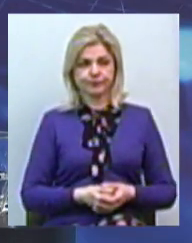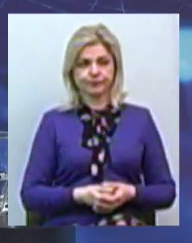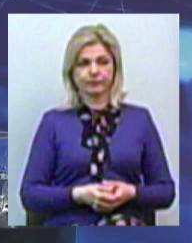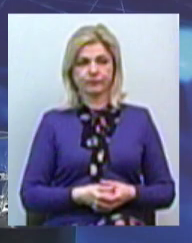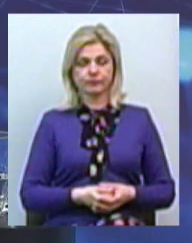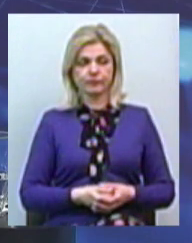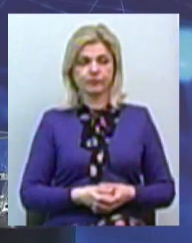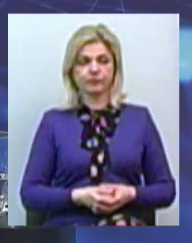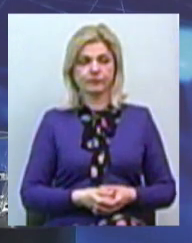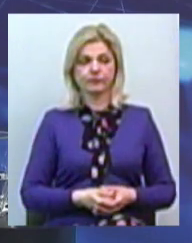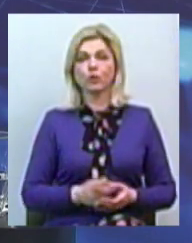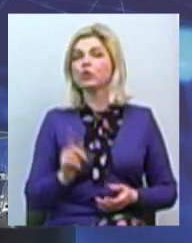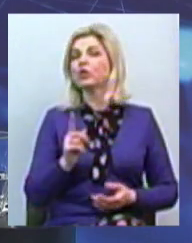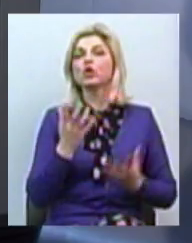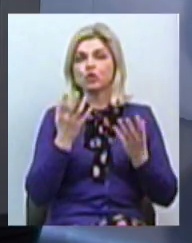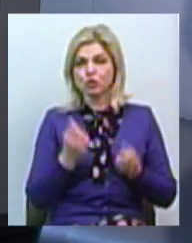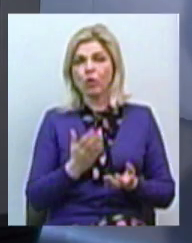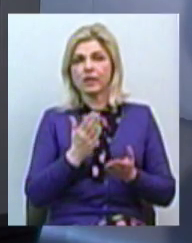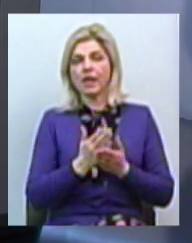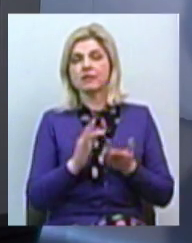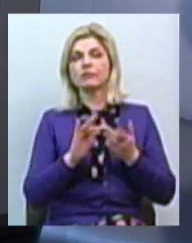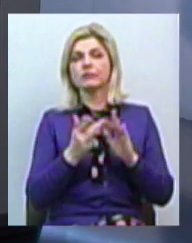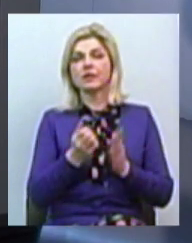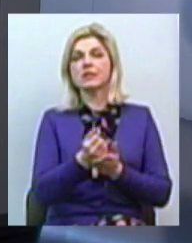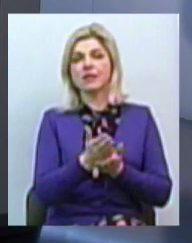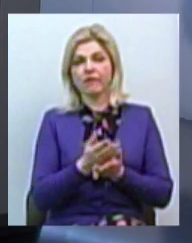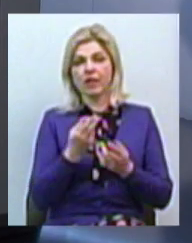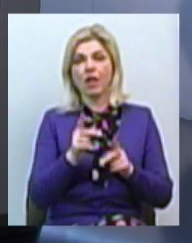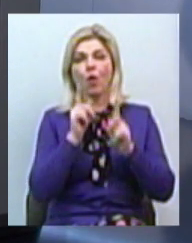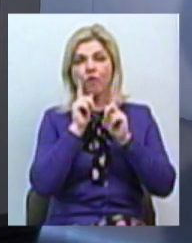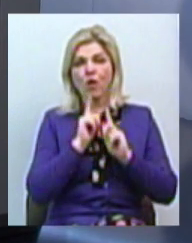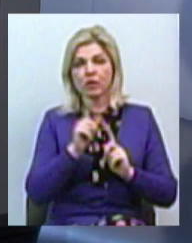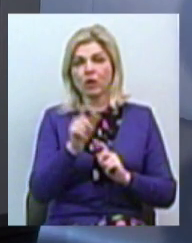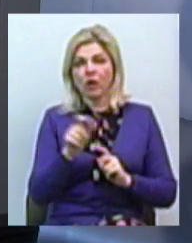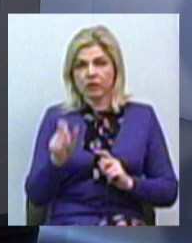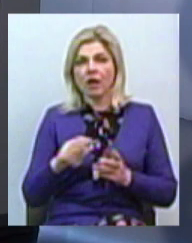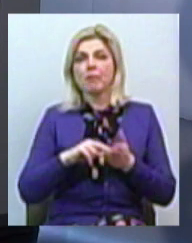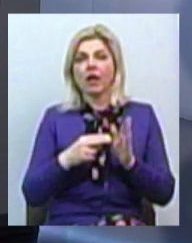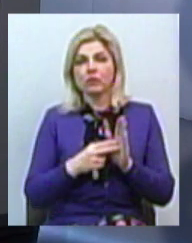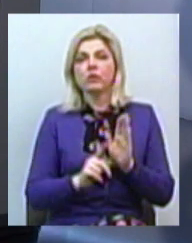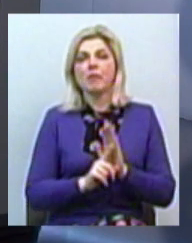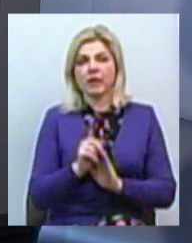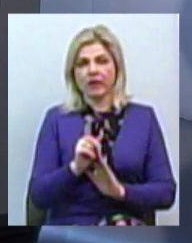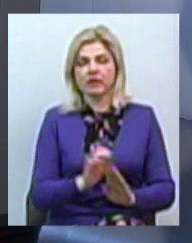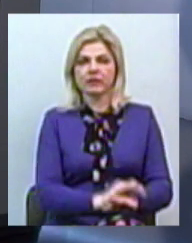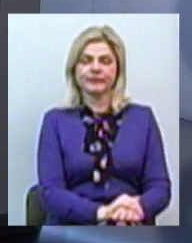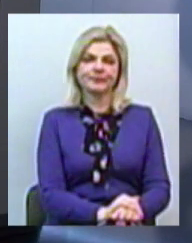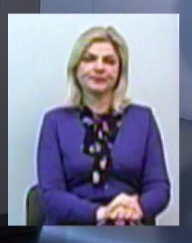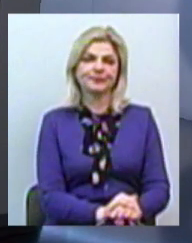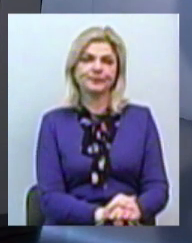Дмитро, скажіть, будь ласка, які ще електронні сервіси для безпеки і комфорту громадян плануєте запровадити? Ми